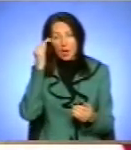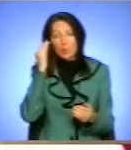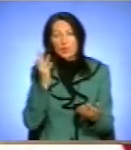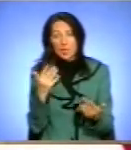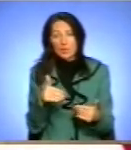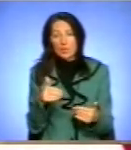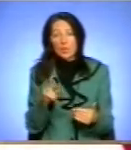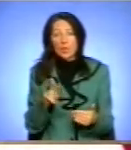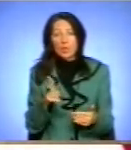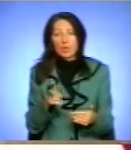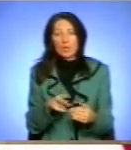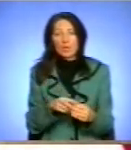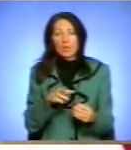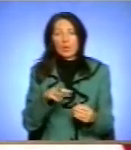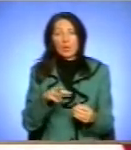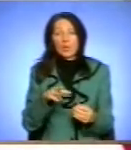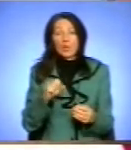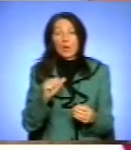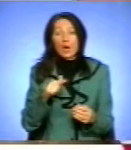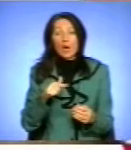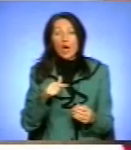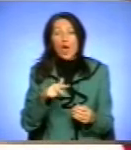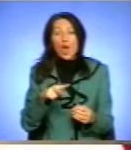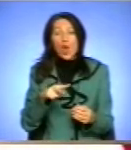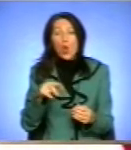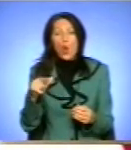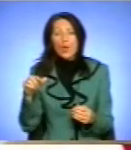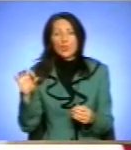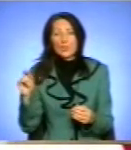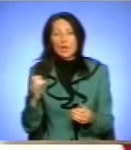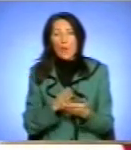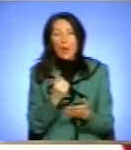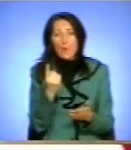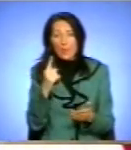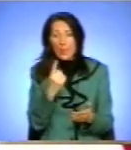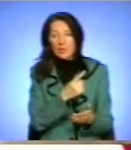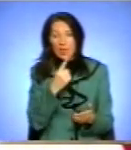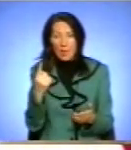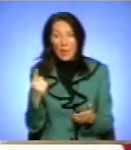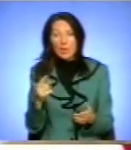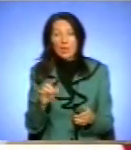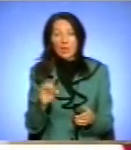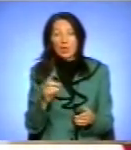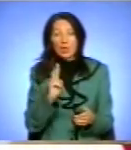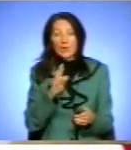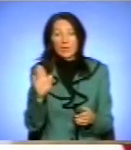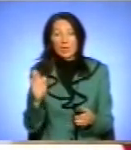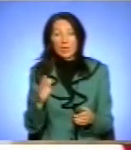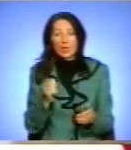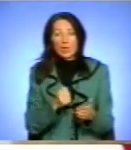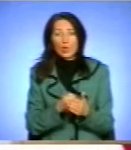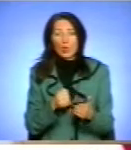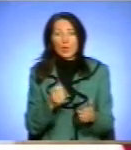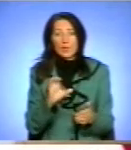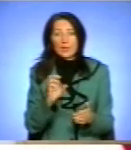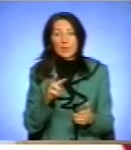Тобто є мальошниця в рибаків, вона має метр квадратний, метр на метр розміром, тільки розмір вічка до сантиметра. Не